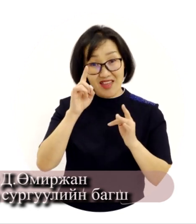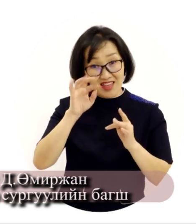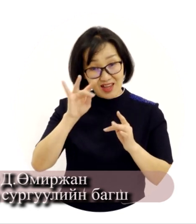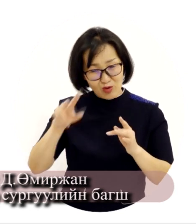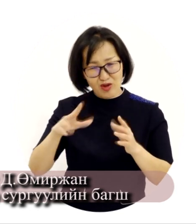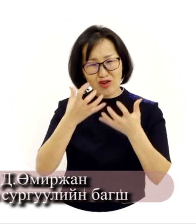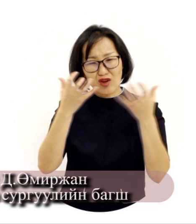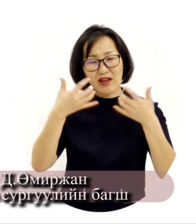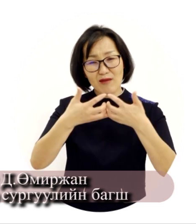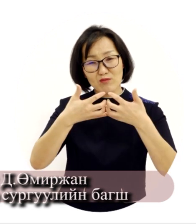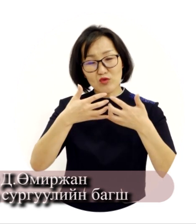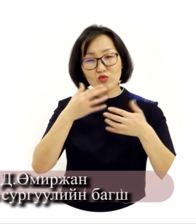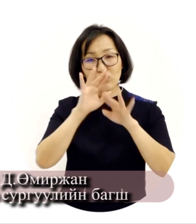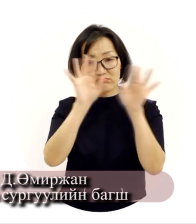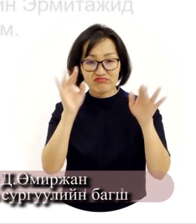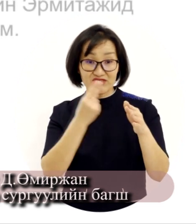көрген шығарсыңдар.